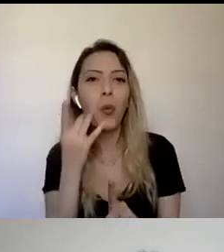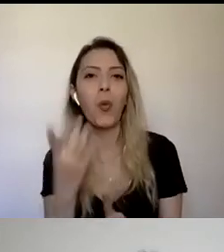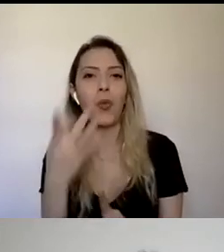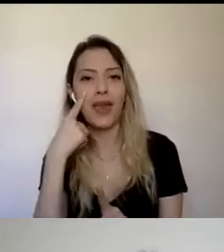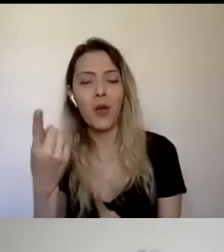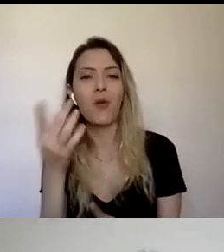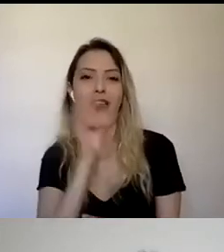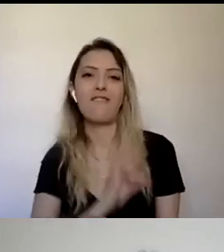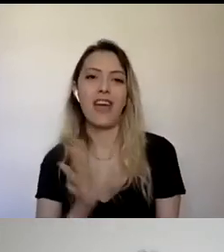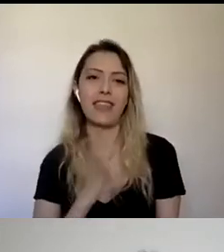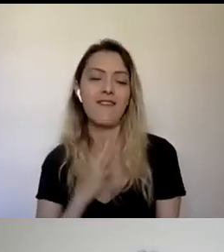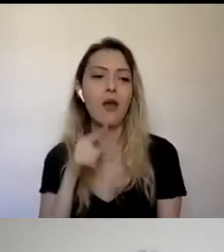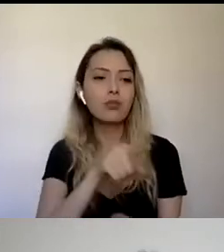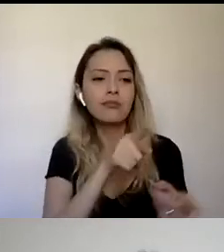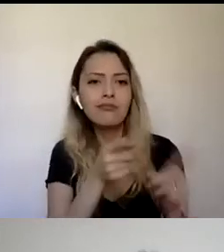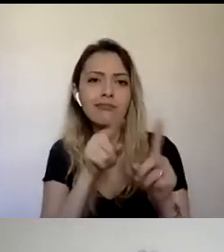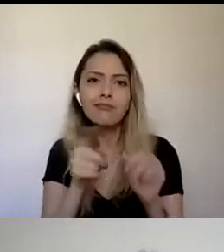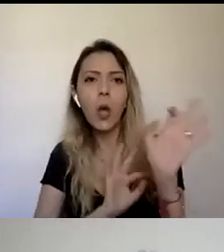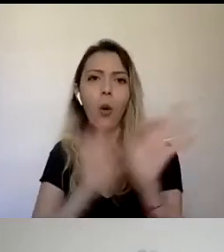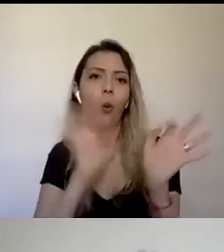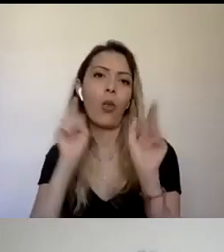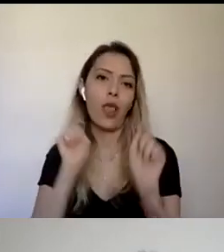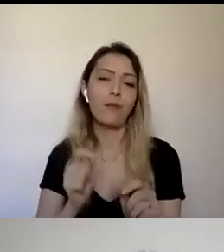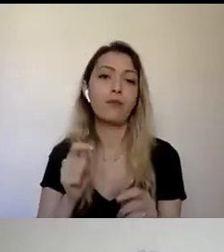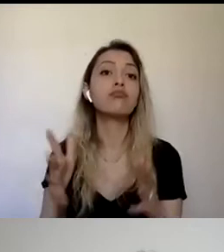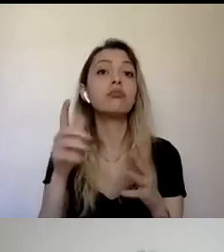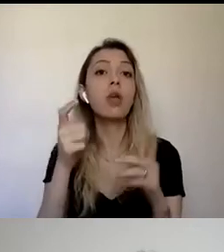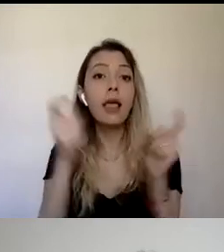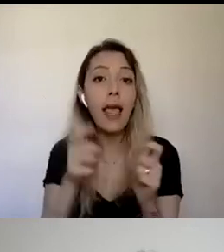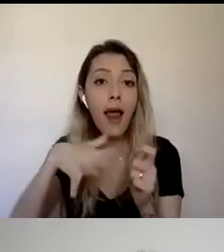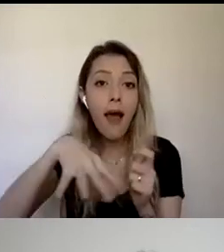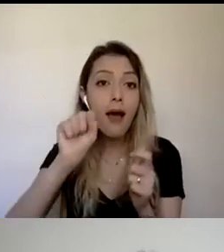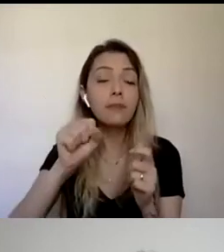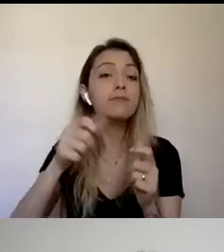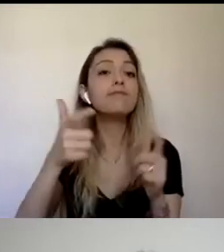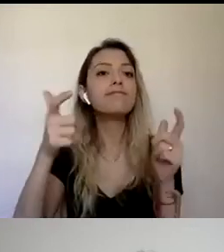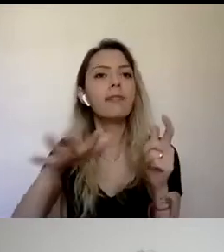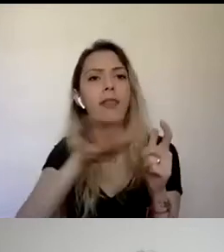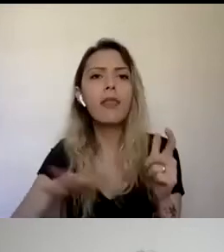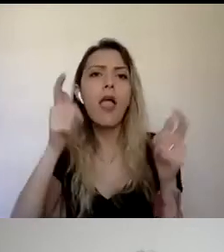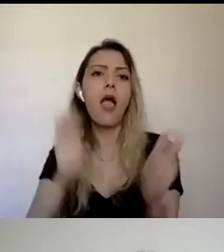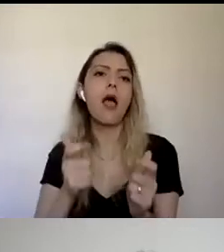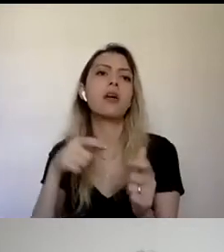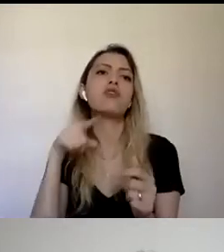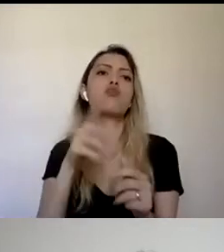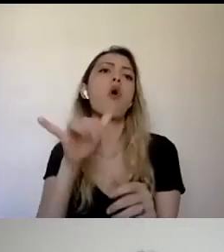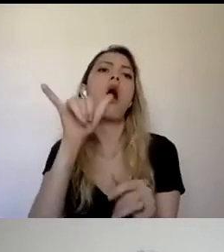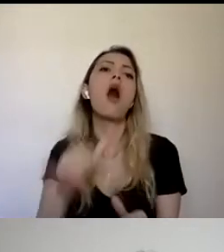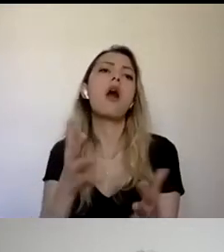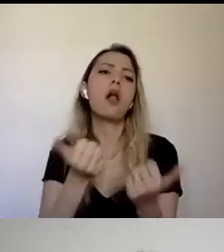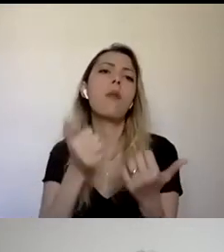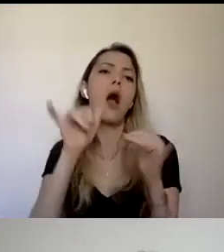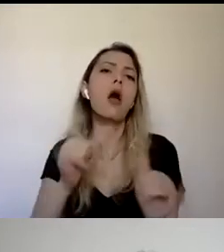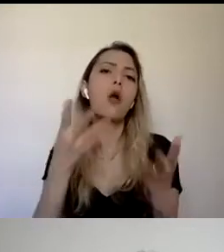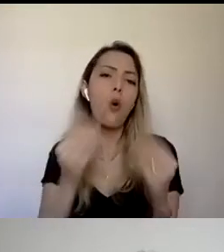Bir bakın, araziye erişim ve arazi edinme olmayabilir ama örneğin biraz önce bahsettiğim,